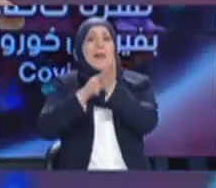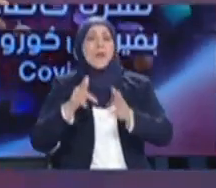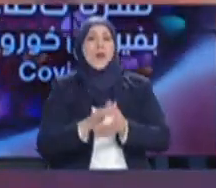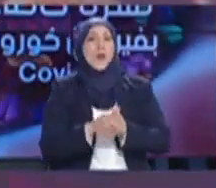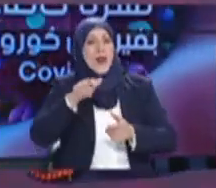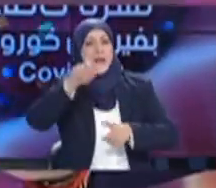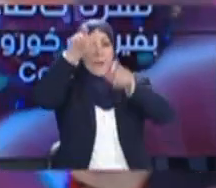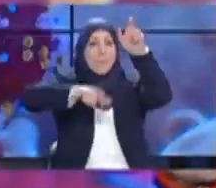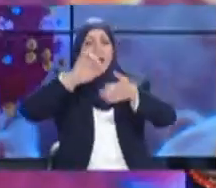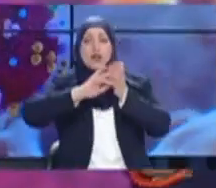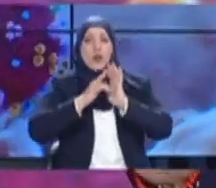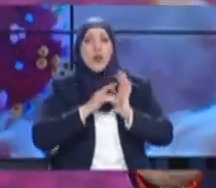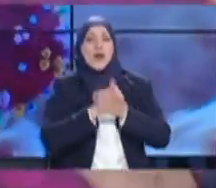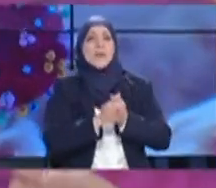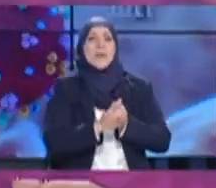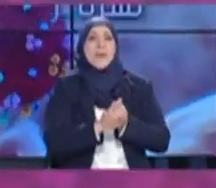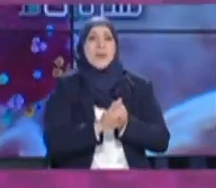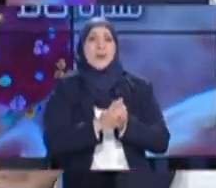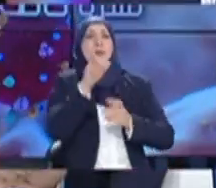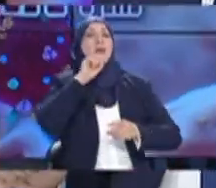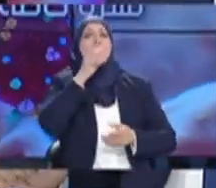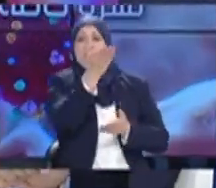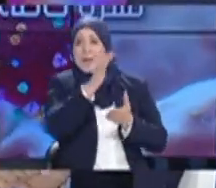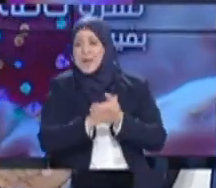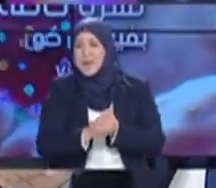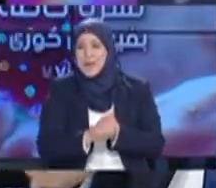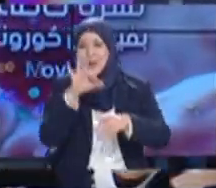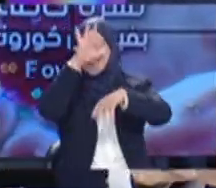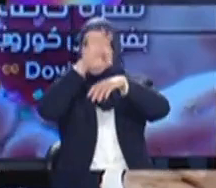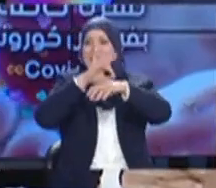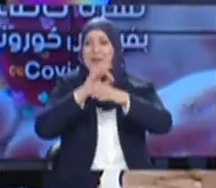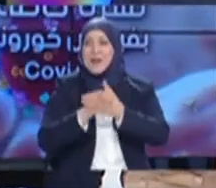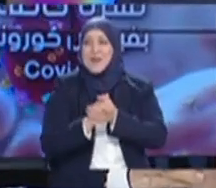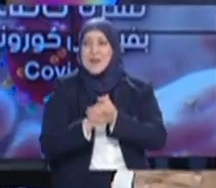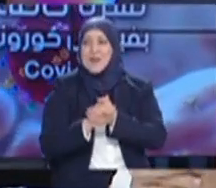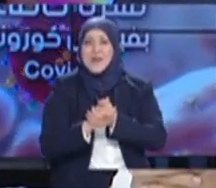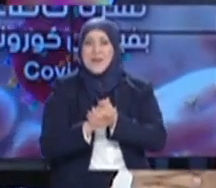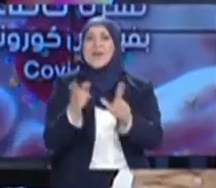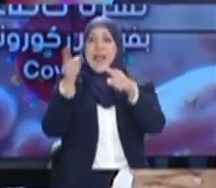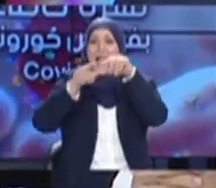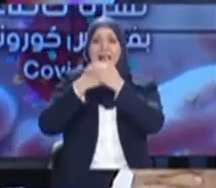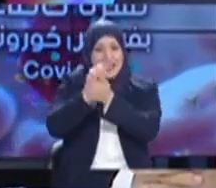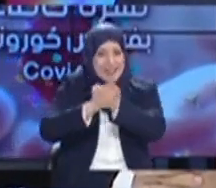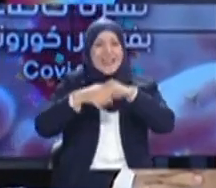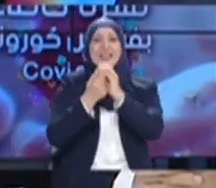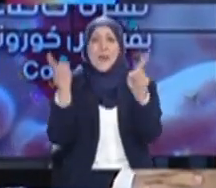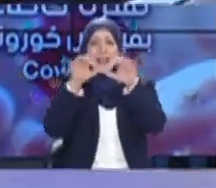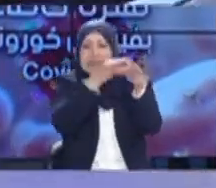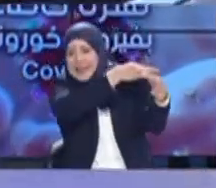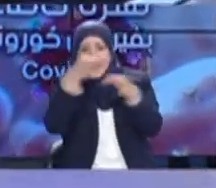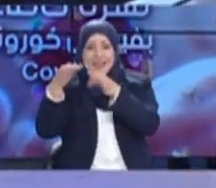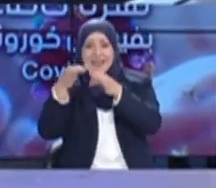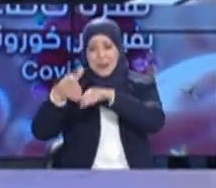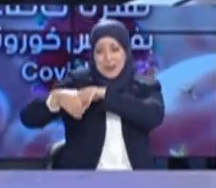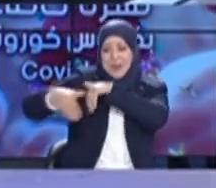للتوانسة. هذا هو معك دكتورة في أقل من 10 ثواني كملوا اغسلوا ايديكم وحاولوا تحافظوا على عائلاتكم وعلى الناس الكبار. نقعدوا